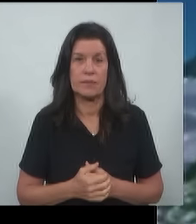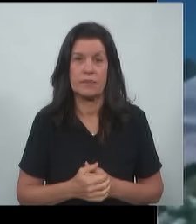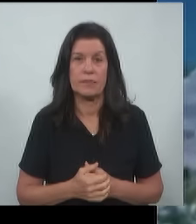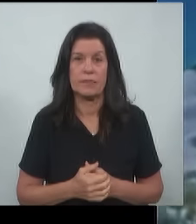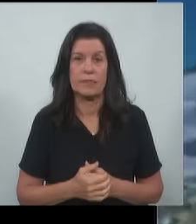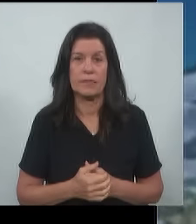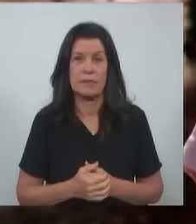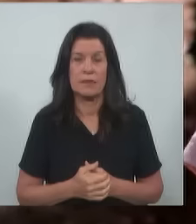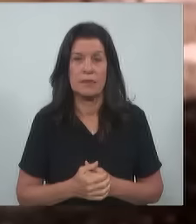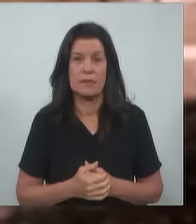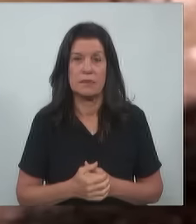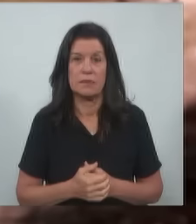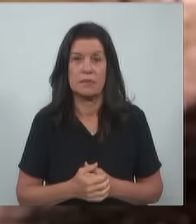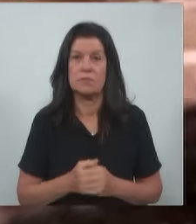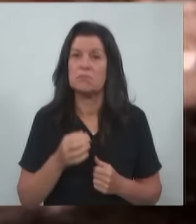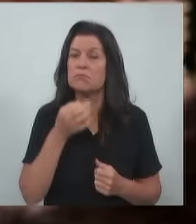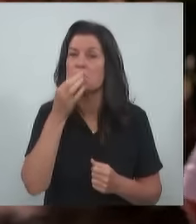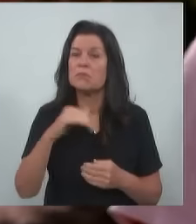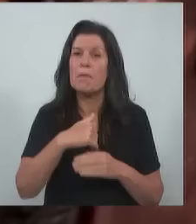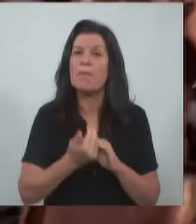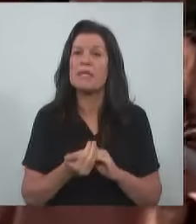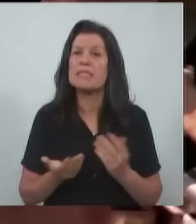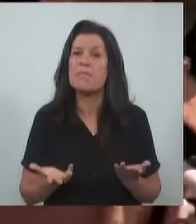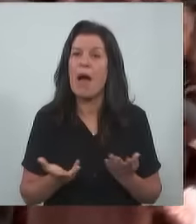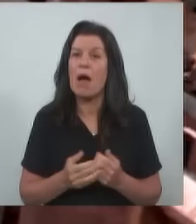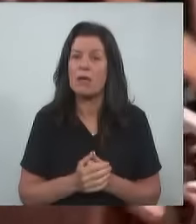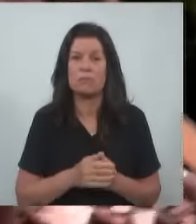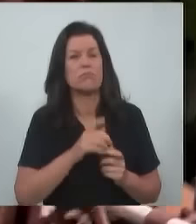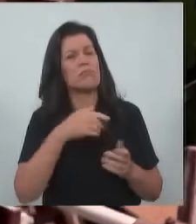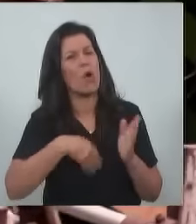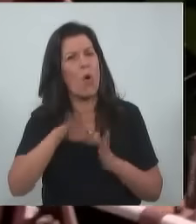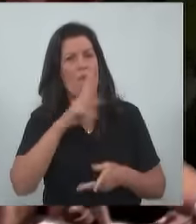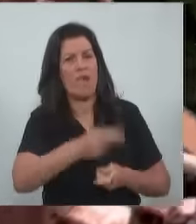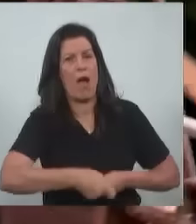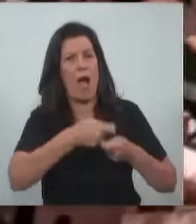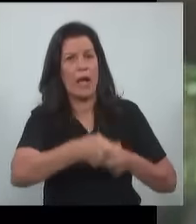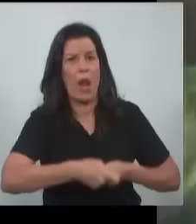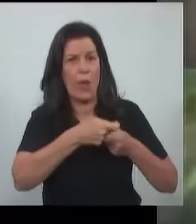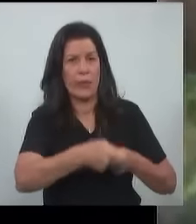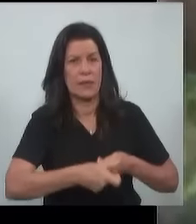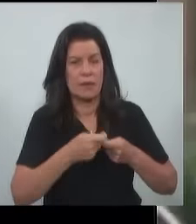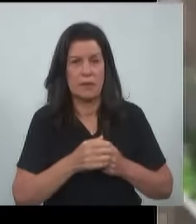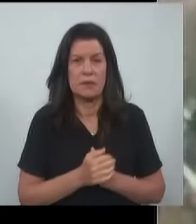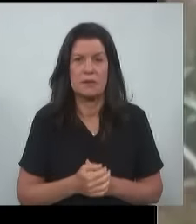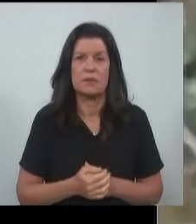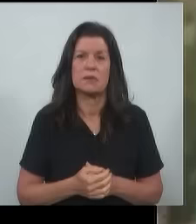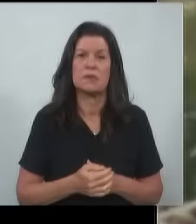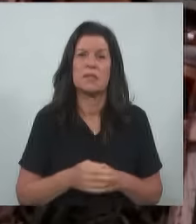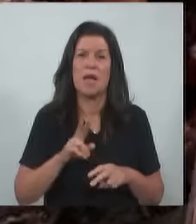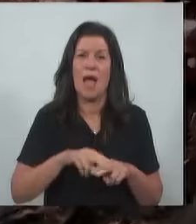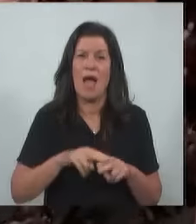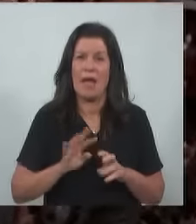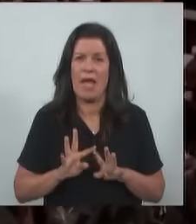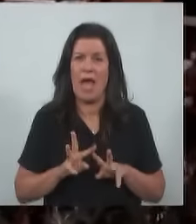Kanonen. ממה התפרנסתם? בעיקר בחקלאות, והמסדדה. ואחרי שהיו חורשים והרגבים הגדולים היו עוברים